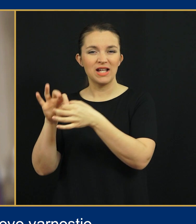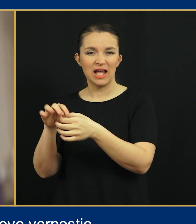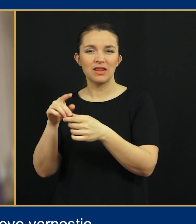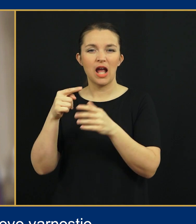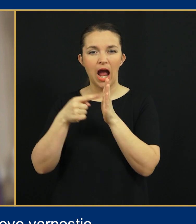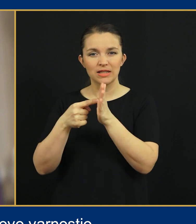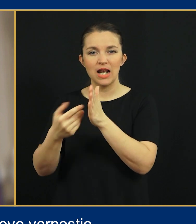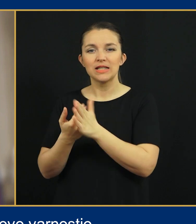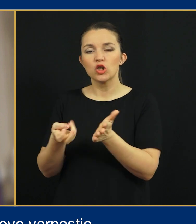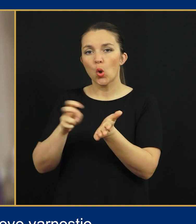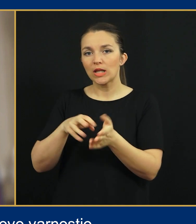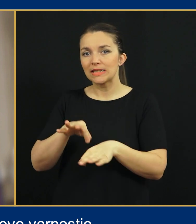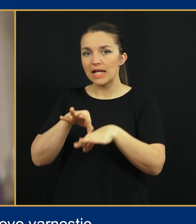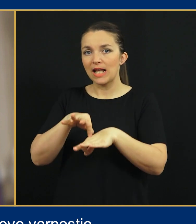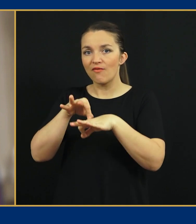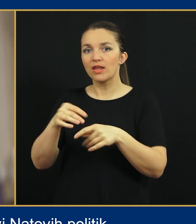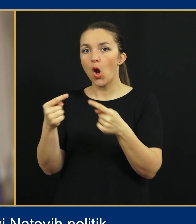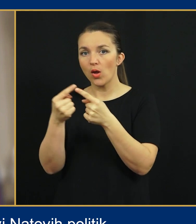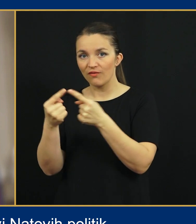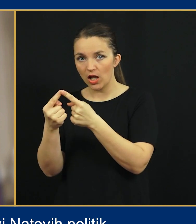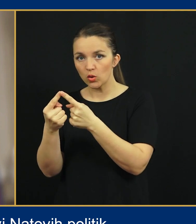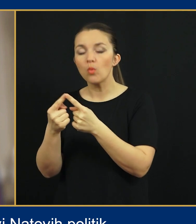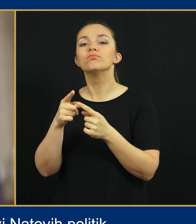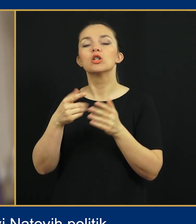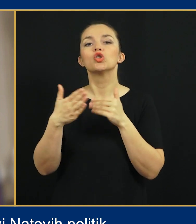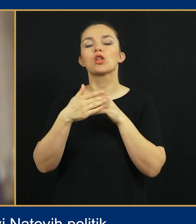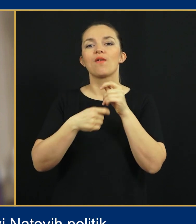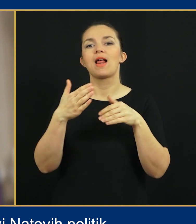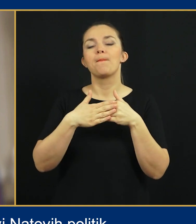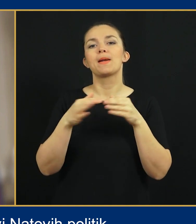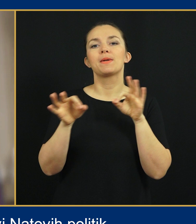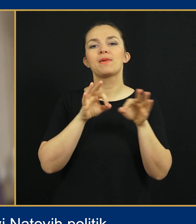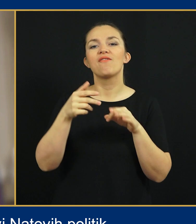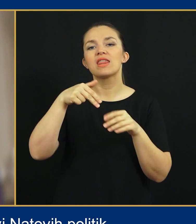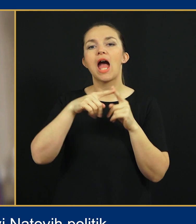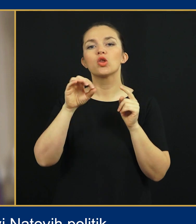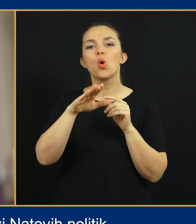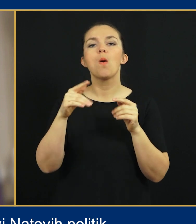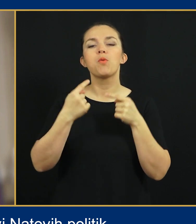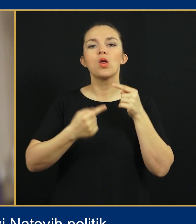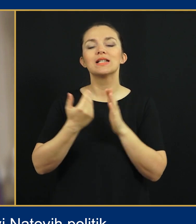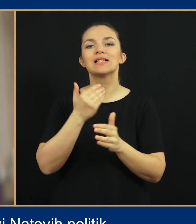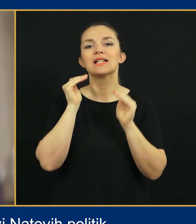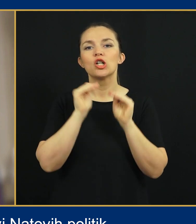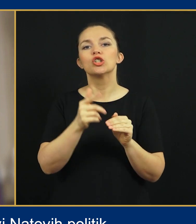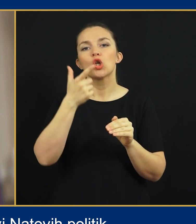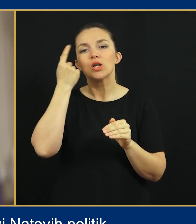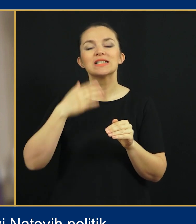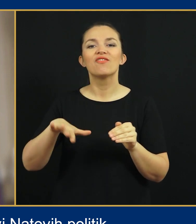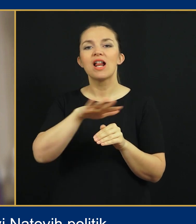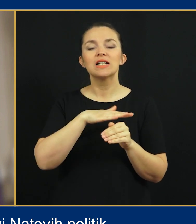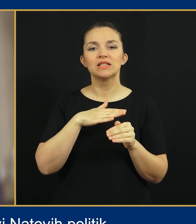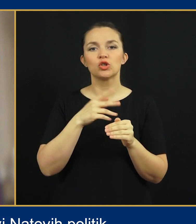povezanih kazalnikov za zgodnje zaznavanje konfliktov sodelovala pri pripravi NATOvih politik za zaščito civilistov